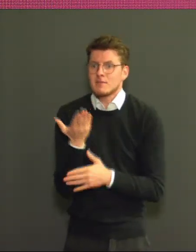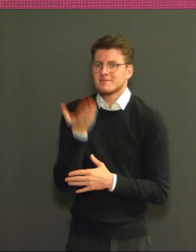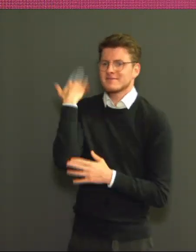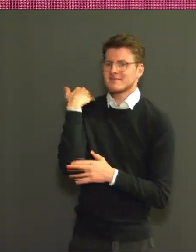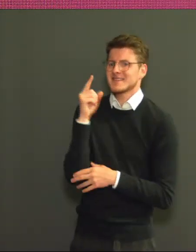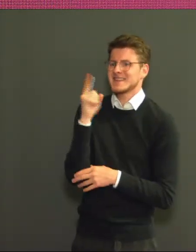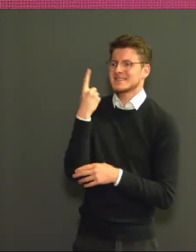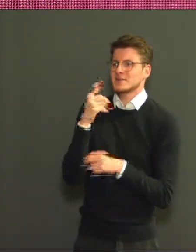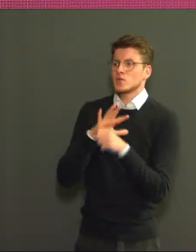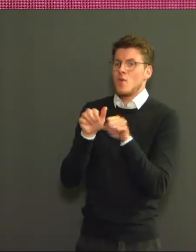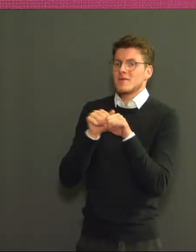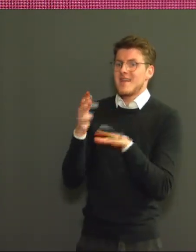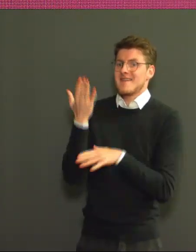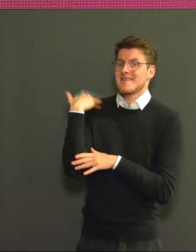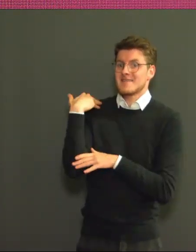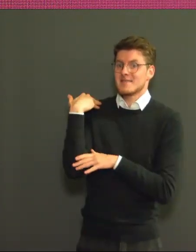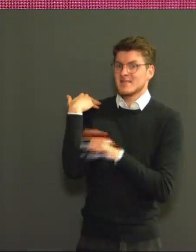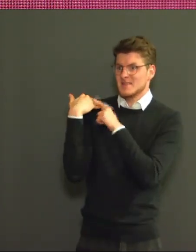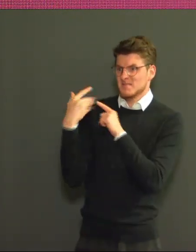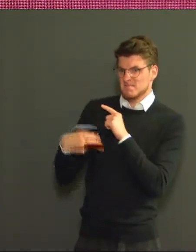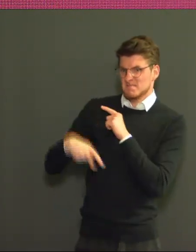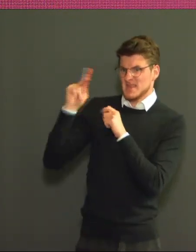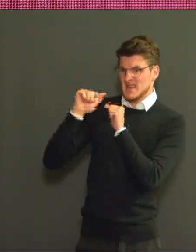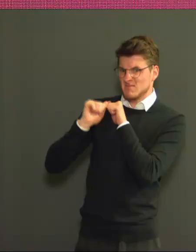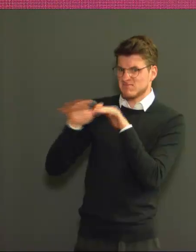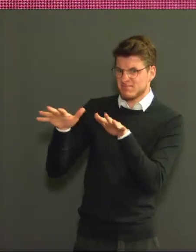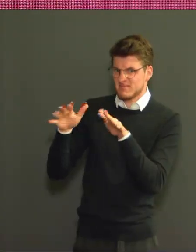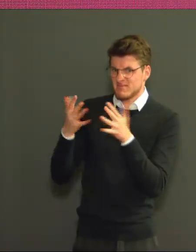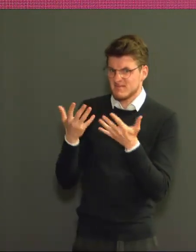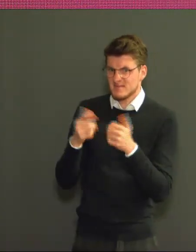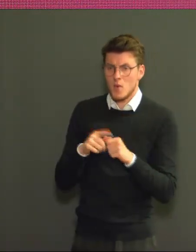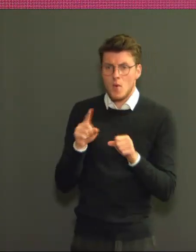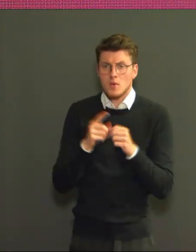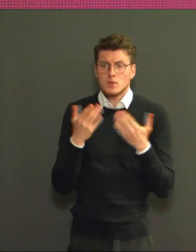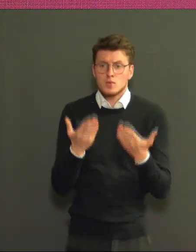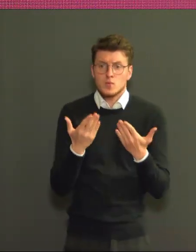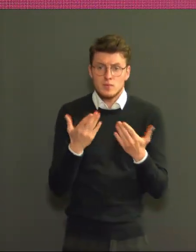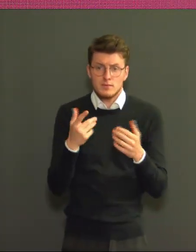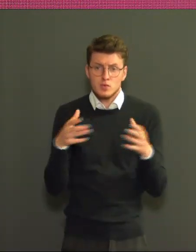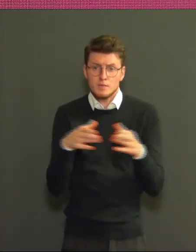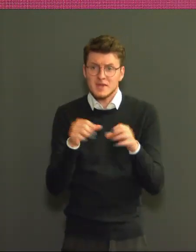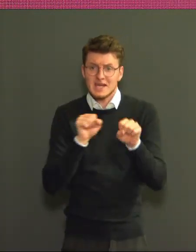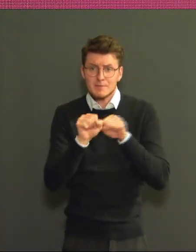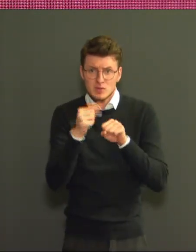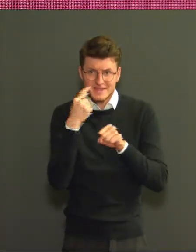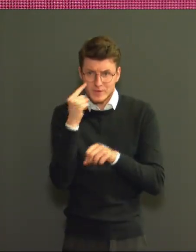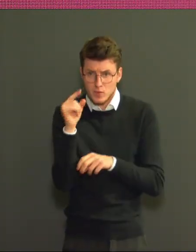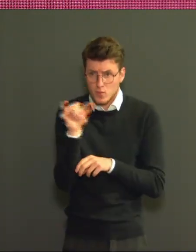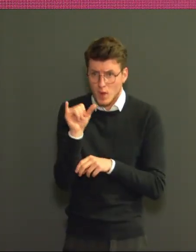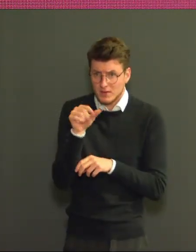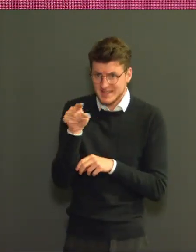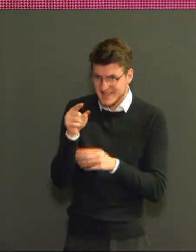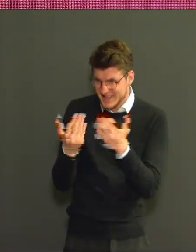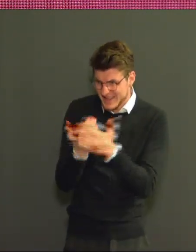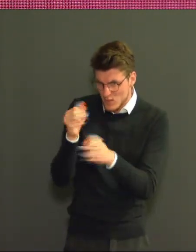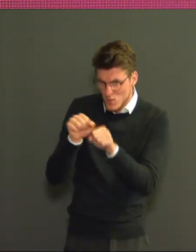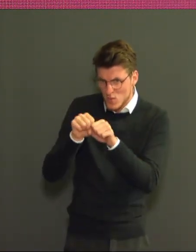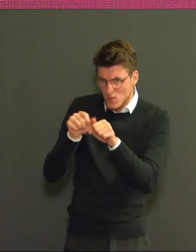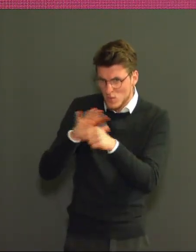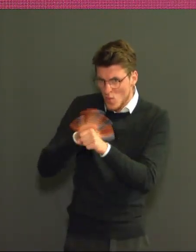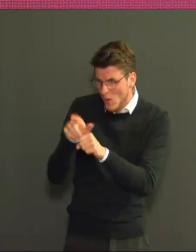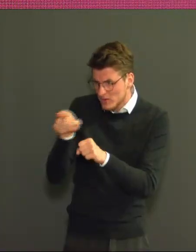uw vaccinatiegraad of uw groepsimmuniteit die hangt ook af van de besmettelijkheid van het virus. Hoe besmettelijker het virus is,